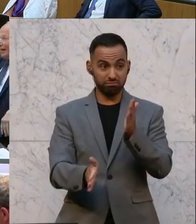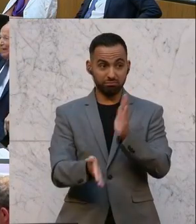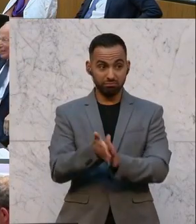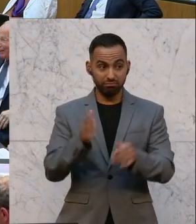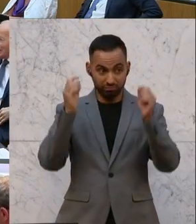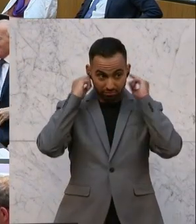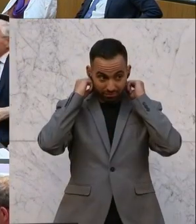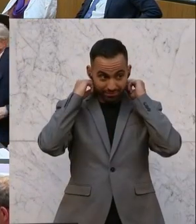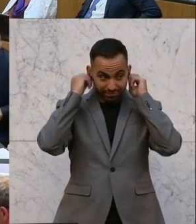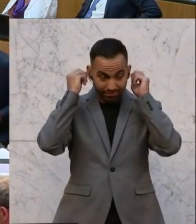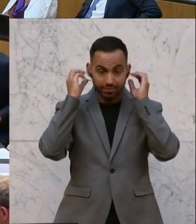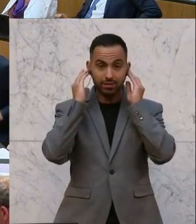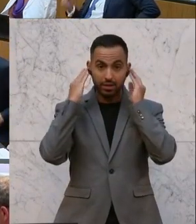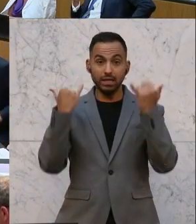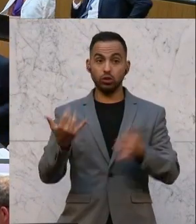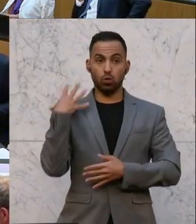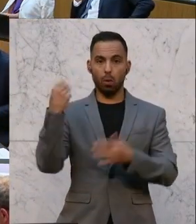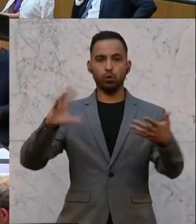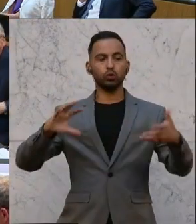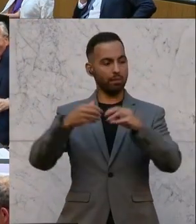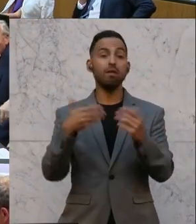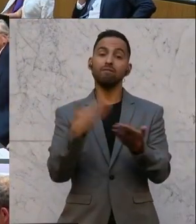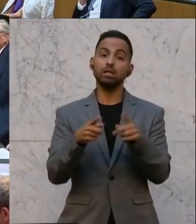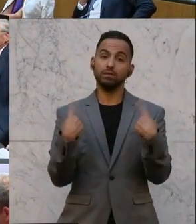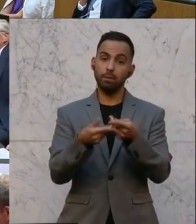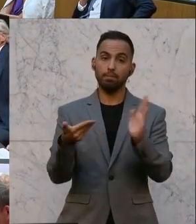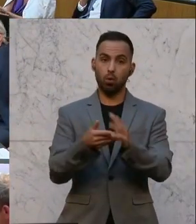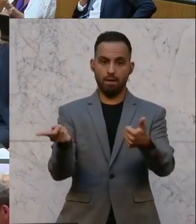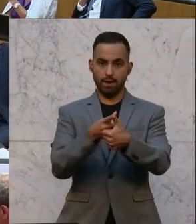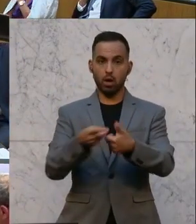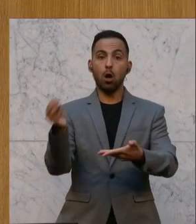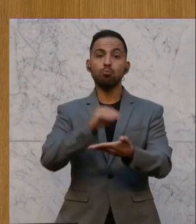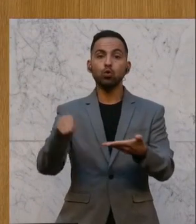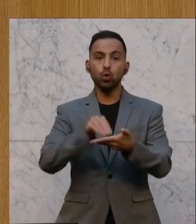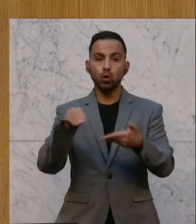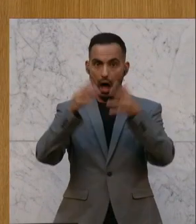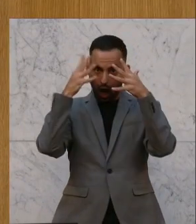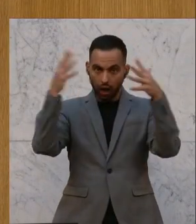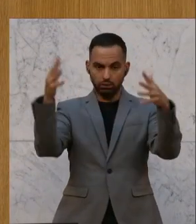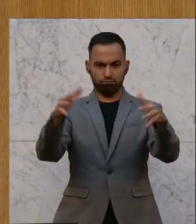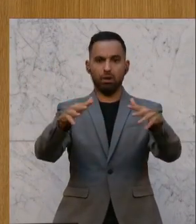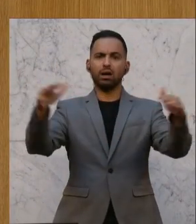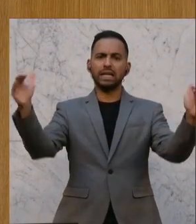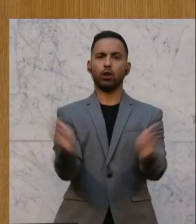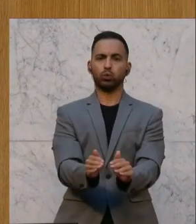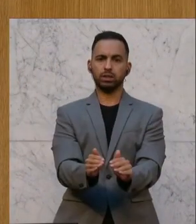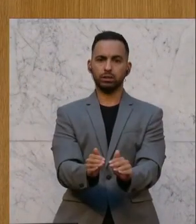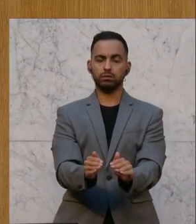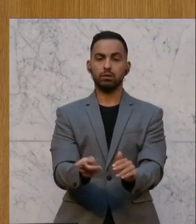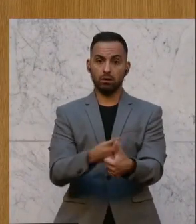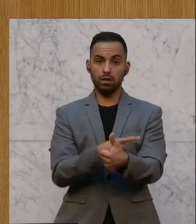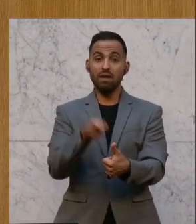So, und jetzt fasse ich Ihnen noch einmal zusammen, was es bräuchte. Erstens, Bürokratismus radikal reduzieren. Wir verlangen